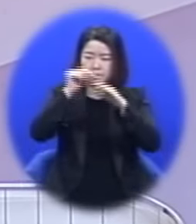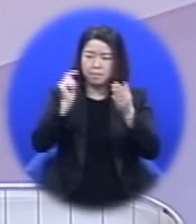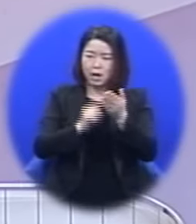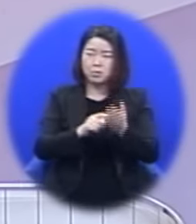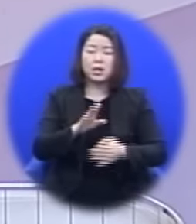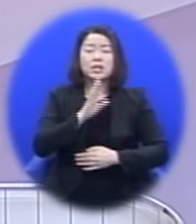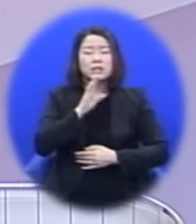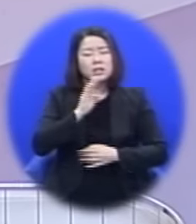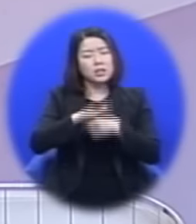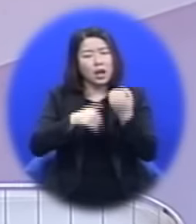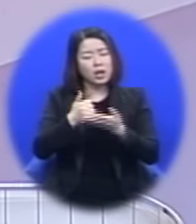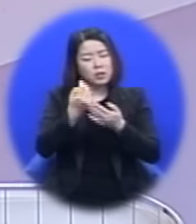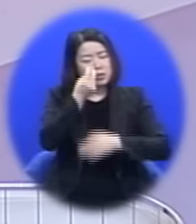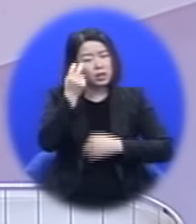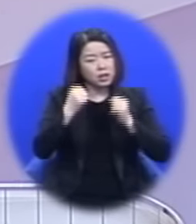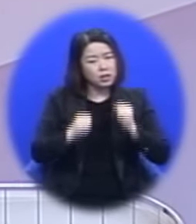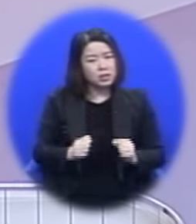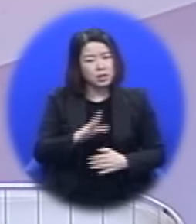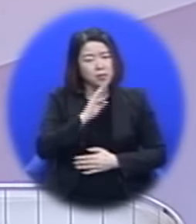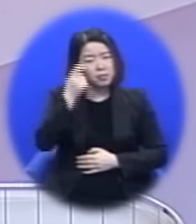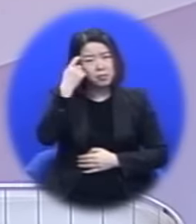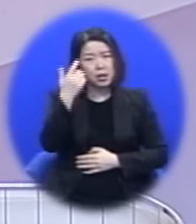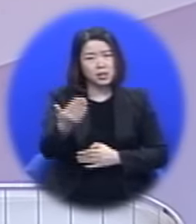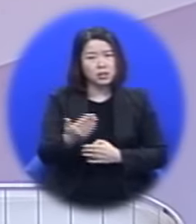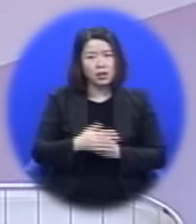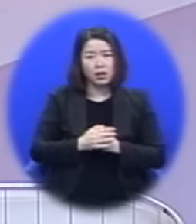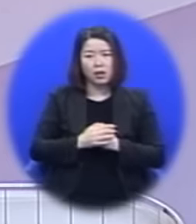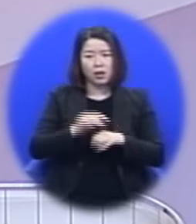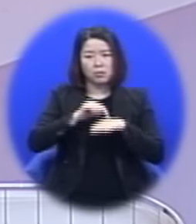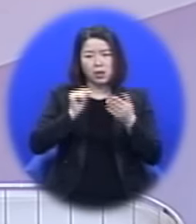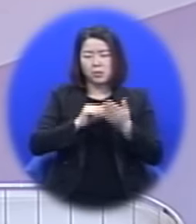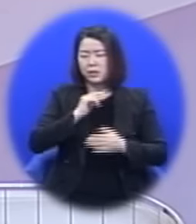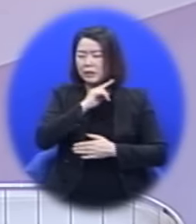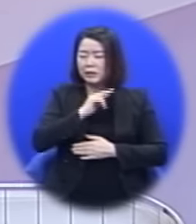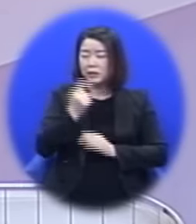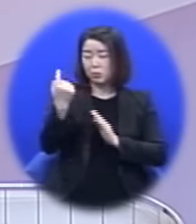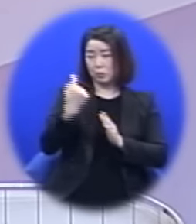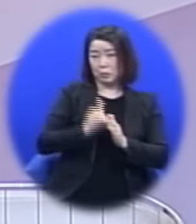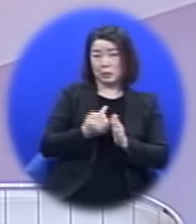진짜 살아계신 게 맞아? 이런 마음의 의심이 들어오기 시작했습니다.